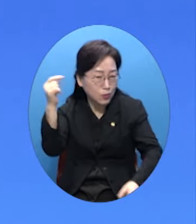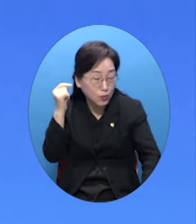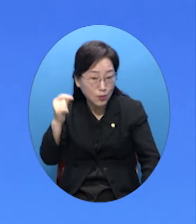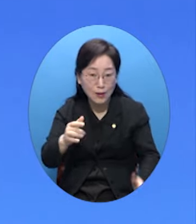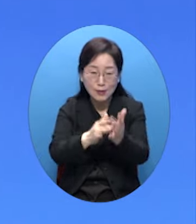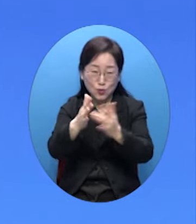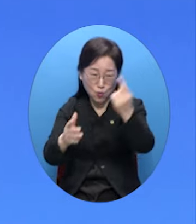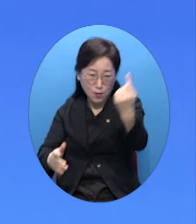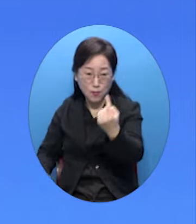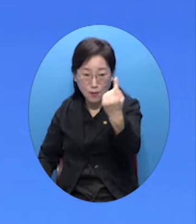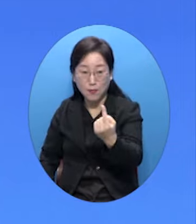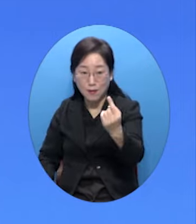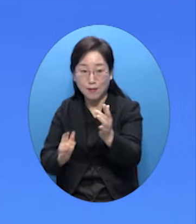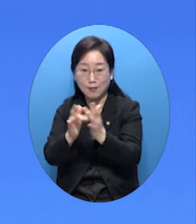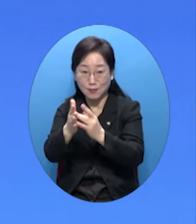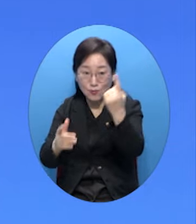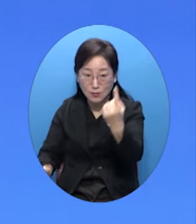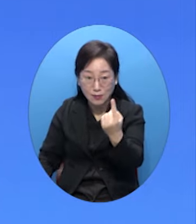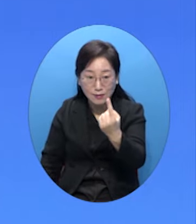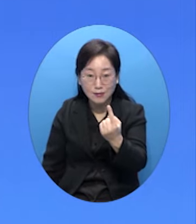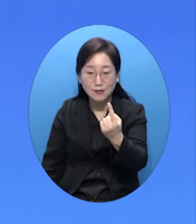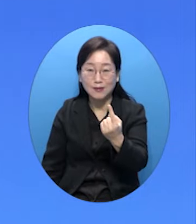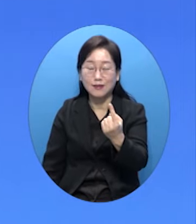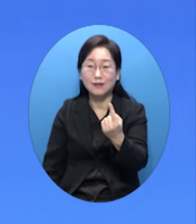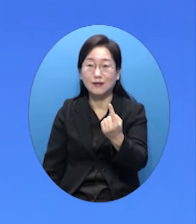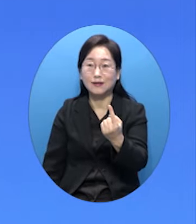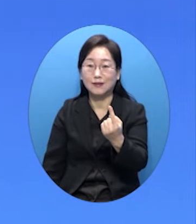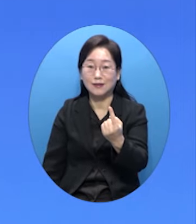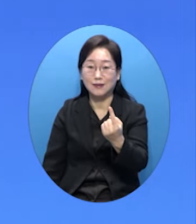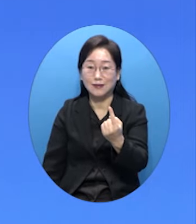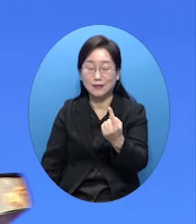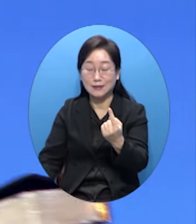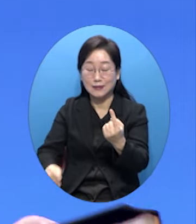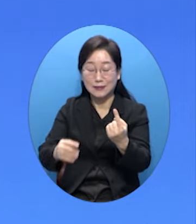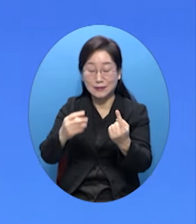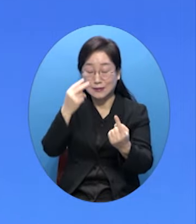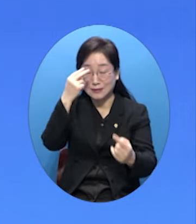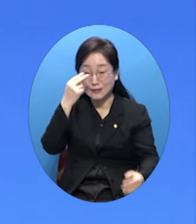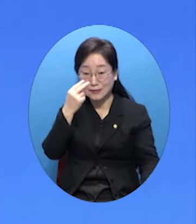예수님 오신다 예수님 오신다 예수님 오신다 그래서 이